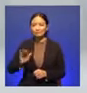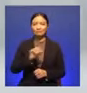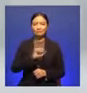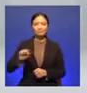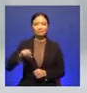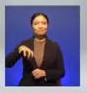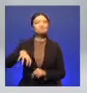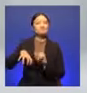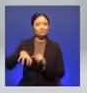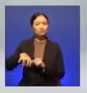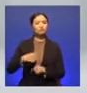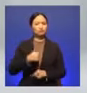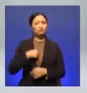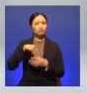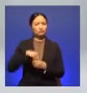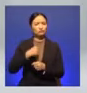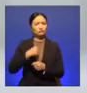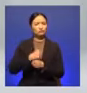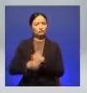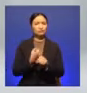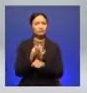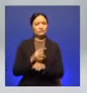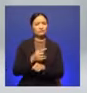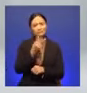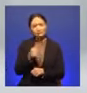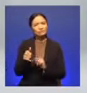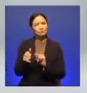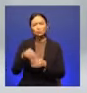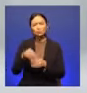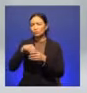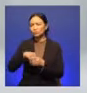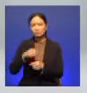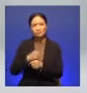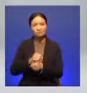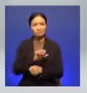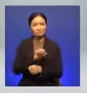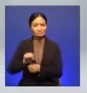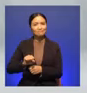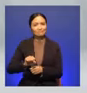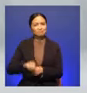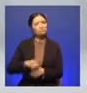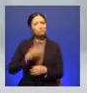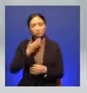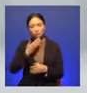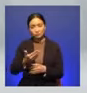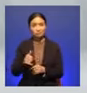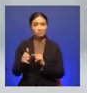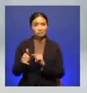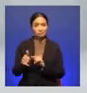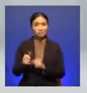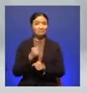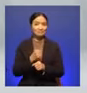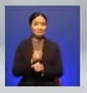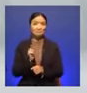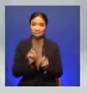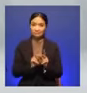มา18ปีก็เห็นท่านอยู่กับสสส.มาโดยตลอดแล้วในบทบาทต่างๆค่ะท่านเป็นทั้งกร